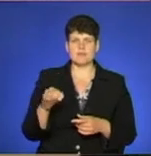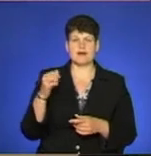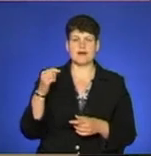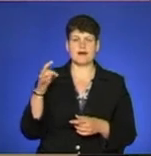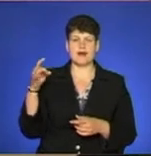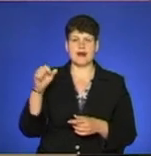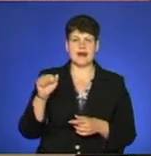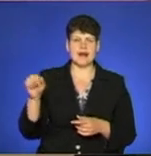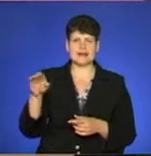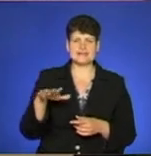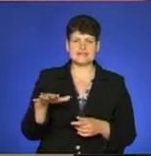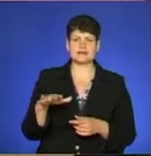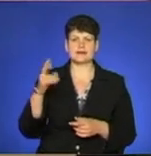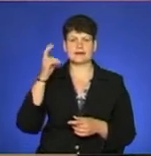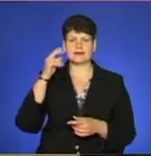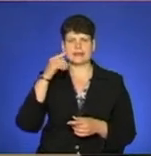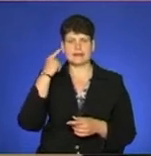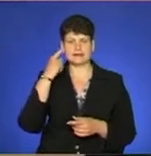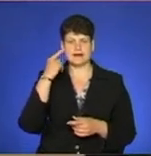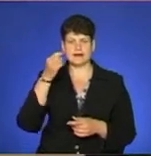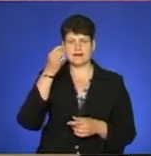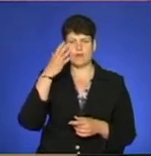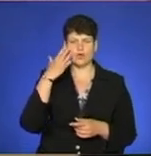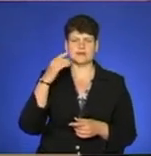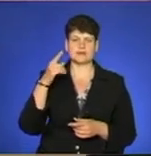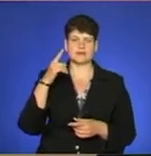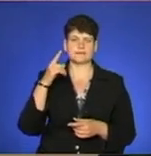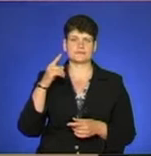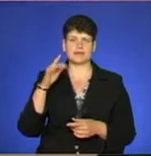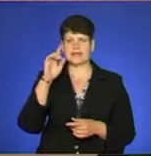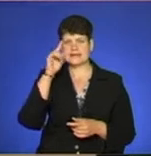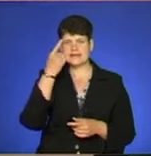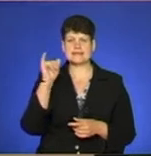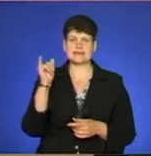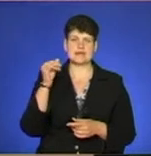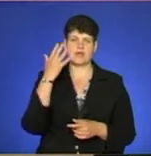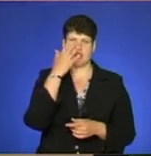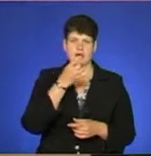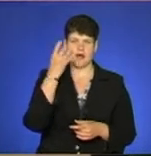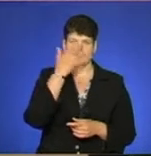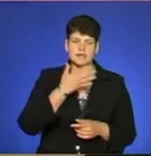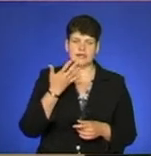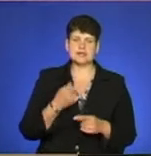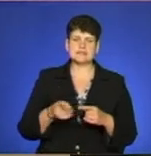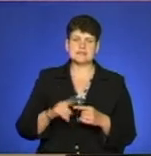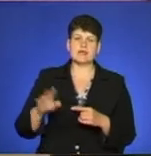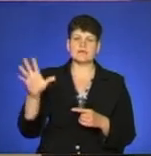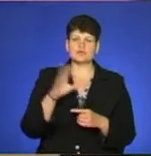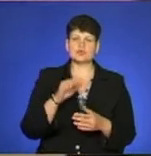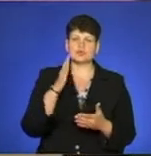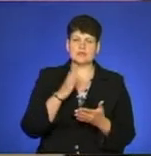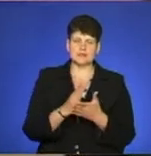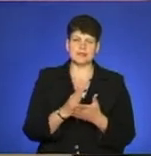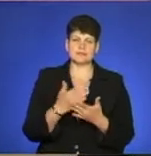Азії, Китаю, Японії, Індії і Африки. Окремим предметом обговорення це є налагодження